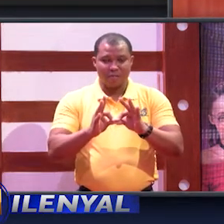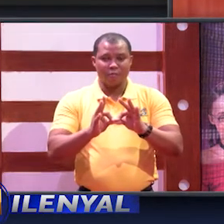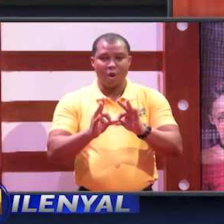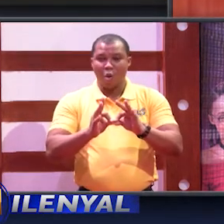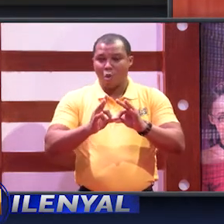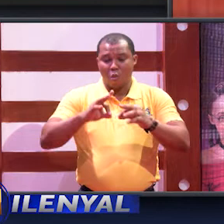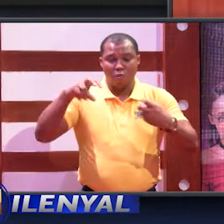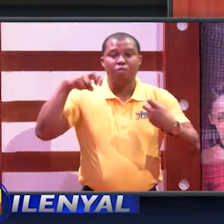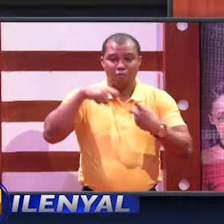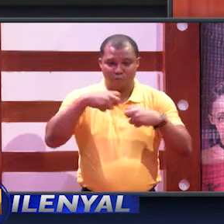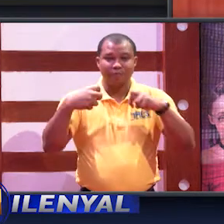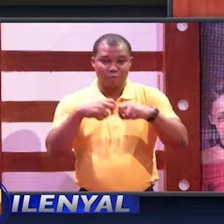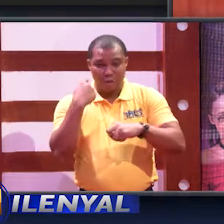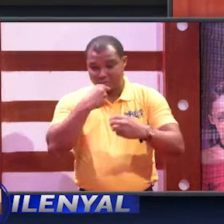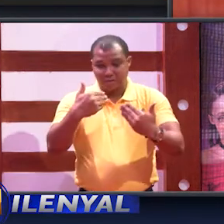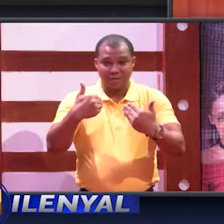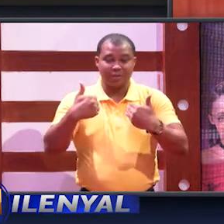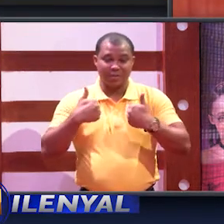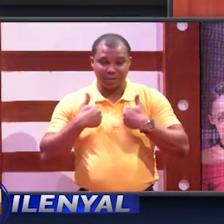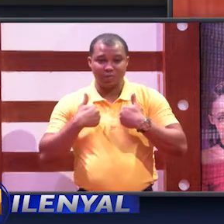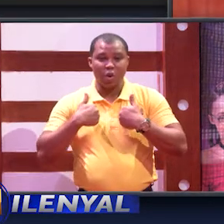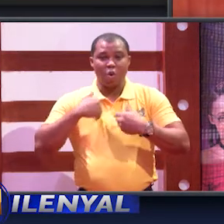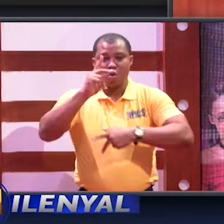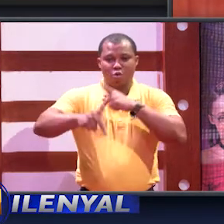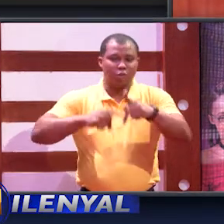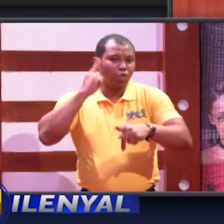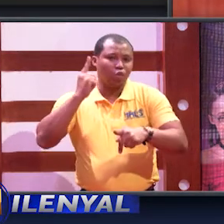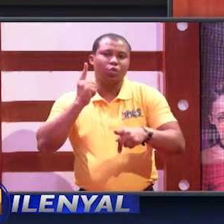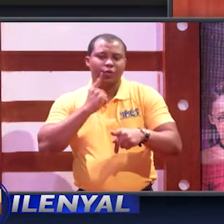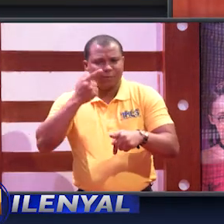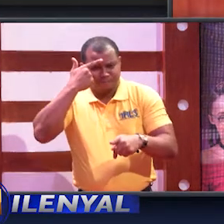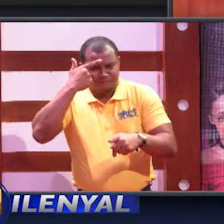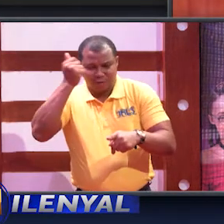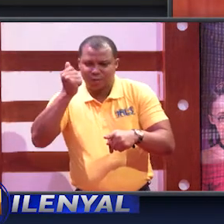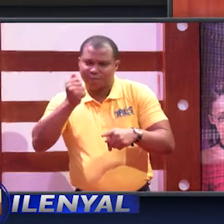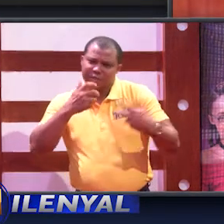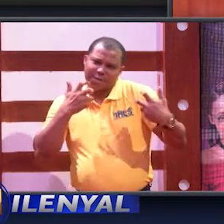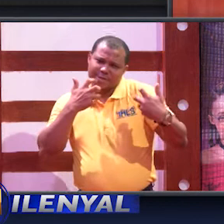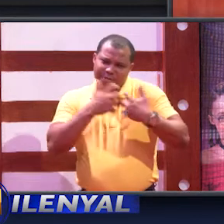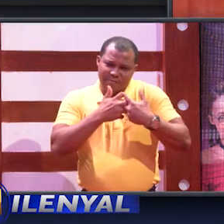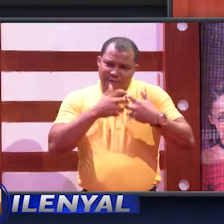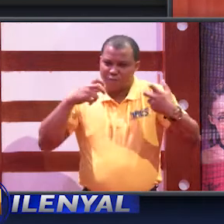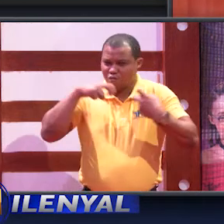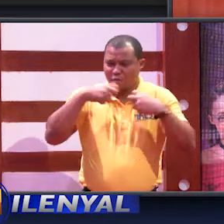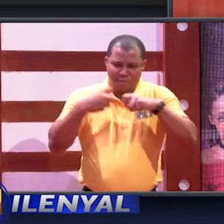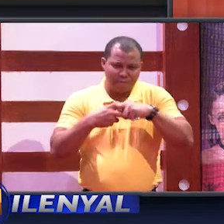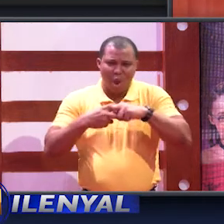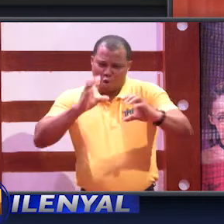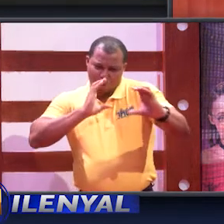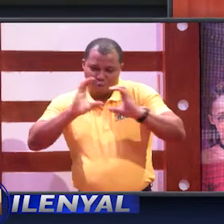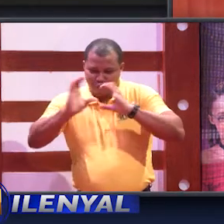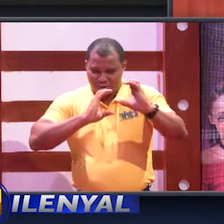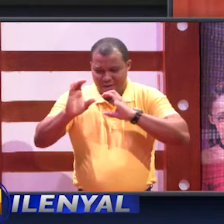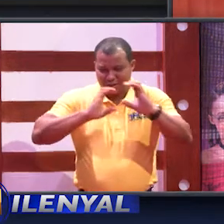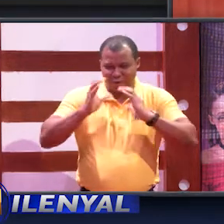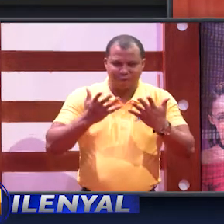déficience une spécificité qui gagne la question déficience monde qui studio c'est parce que lié avec un problème de communication. En fait, le fait que